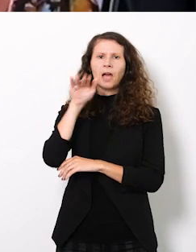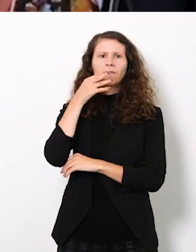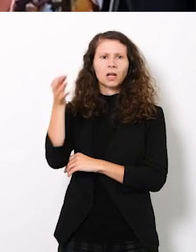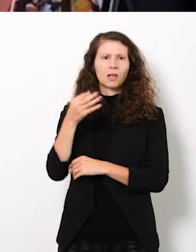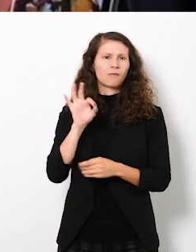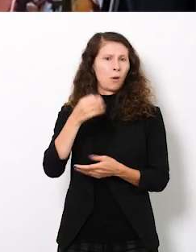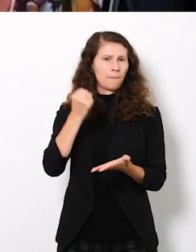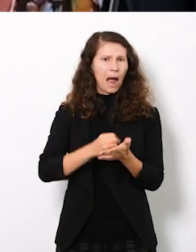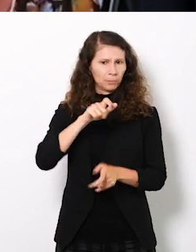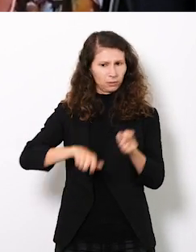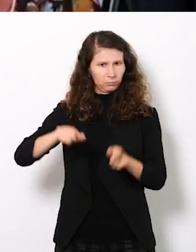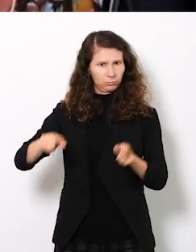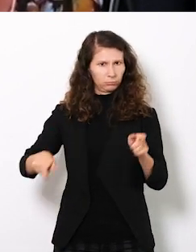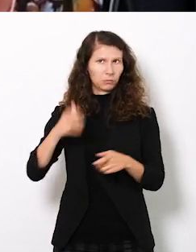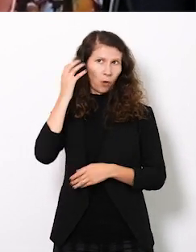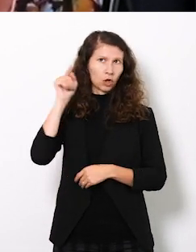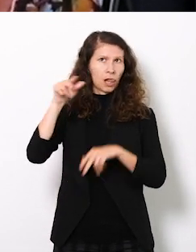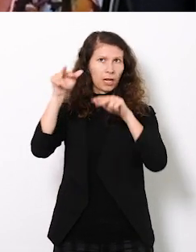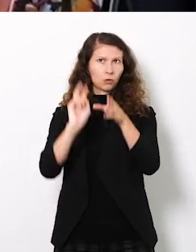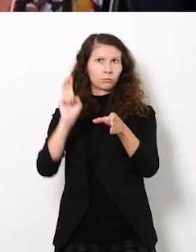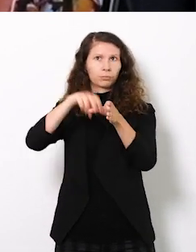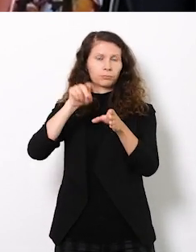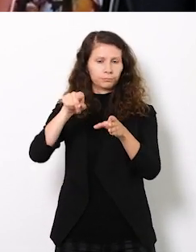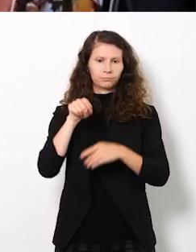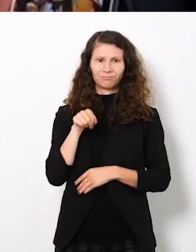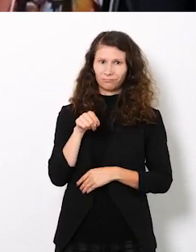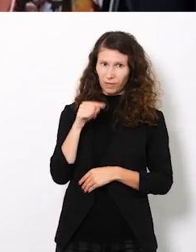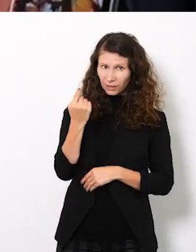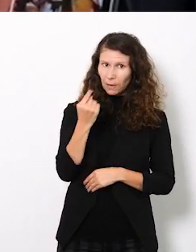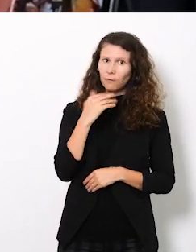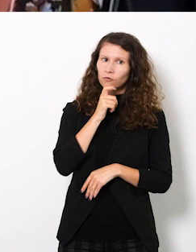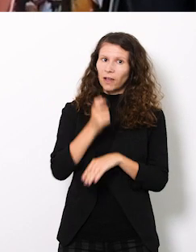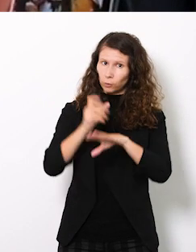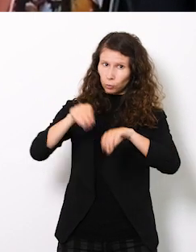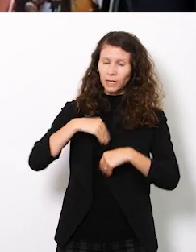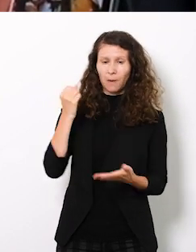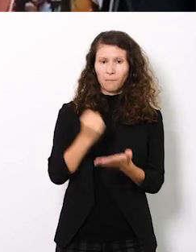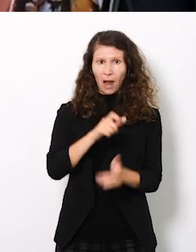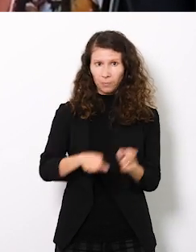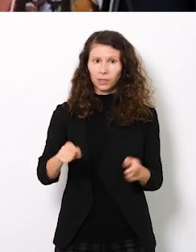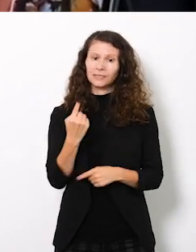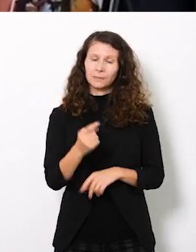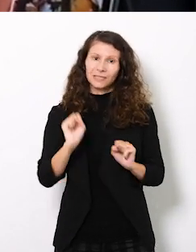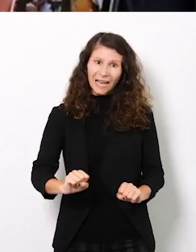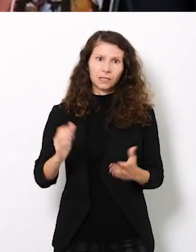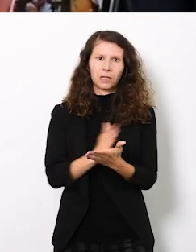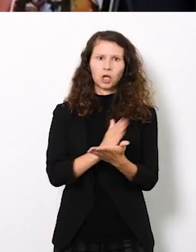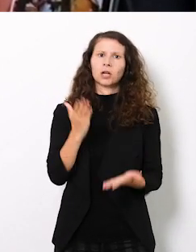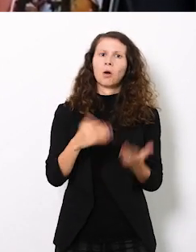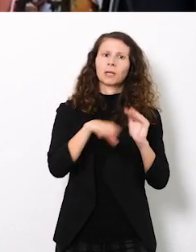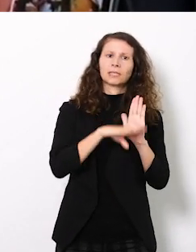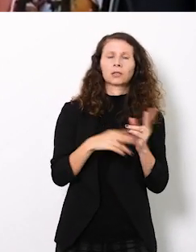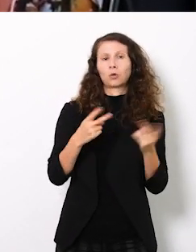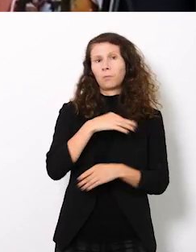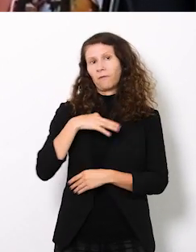Beamtinnen und Beamte, wenn Sie eine Regierung kämen, eine Öffnung mitverantworten, dass sich Beamte wenigstens entscheiden können, ob sie gesetzlich oder